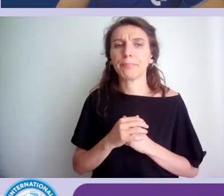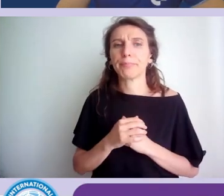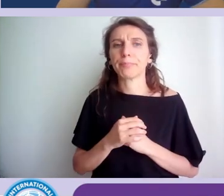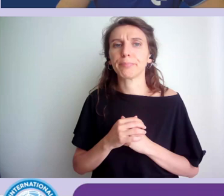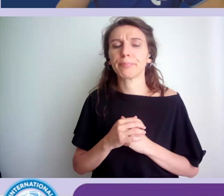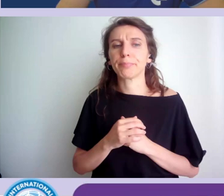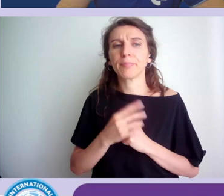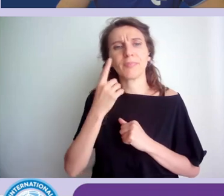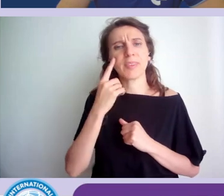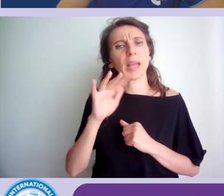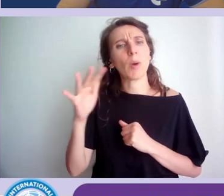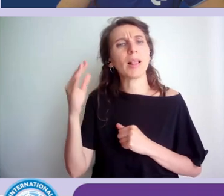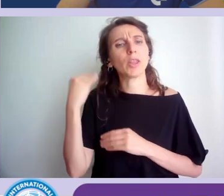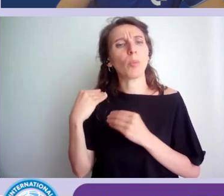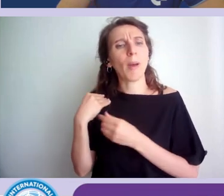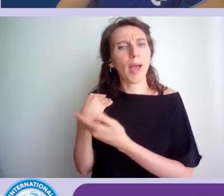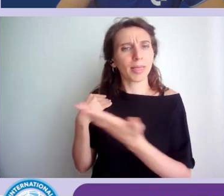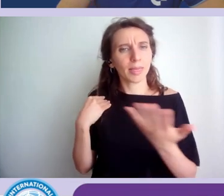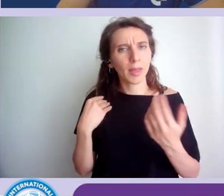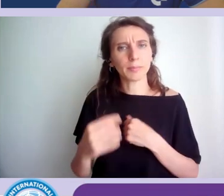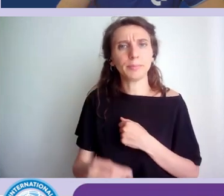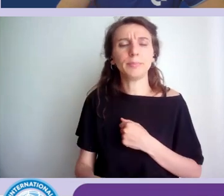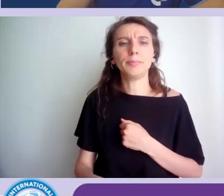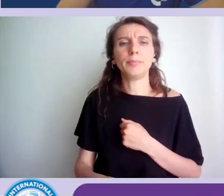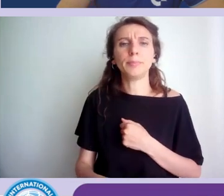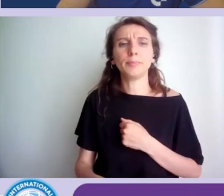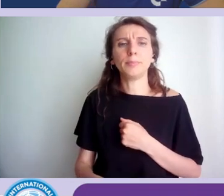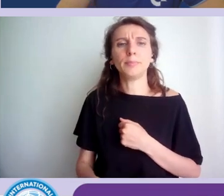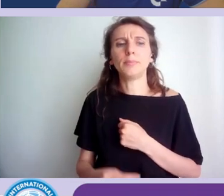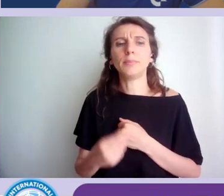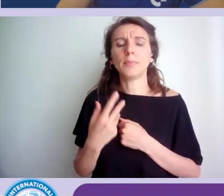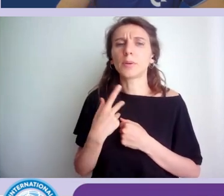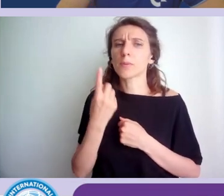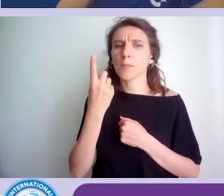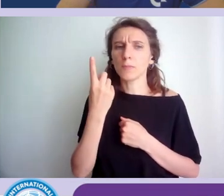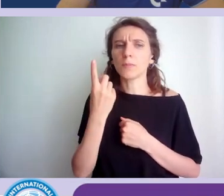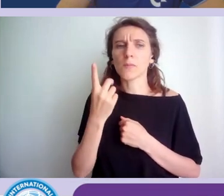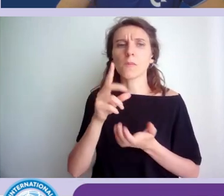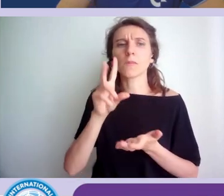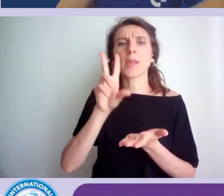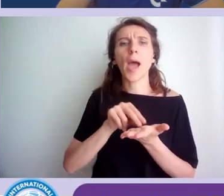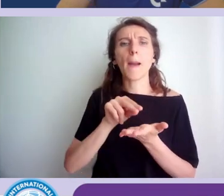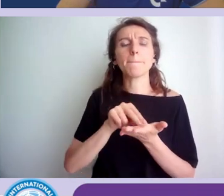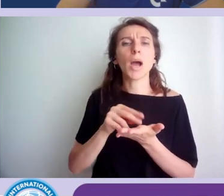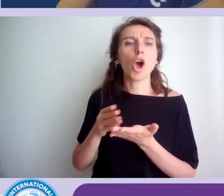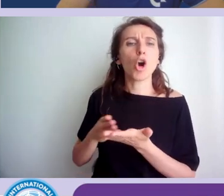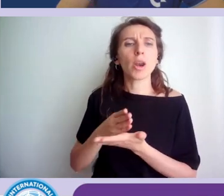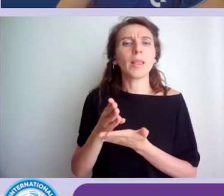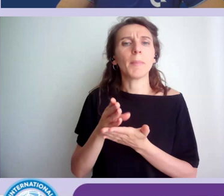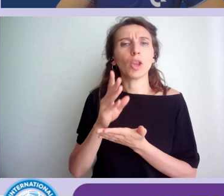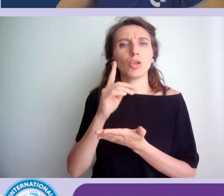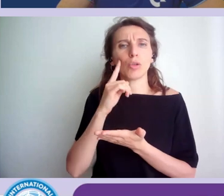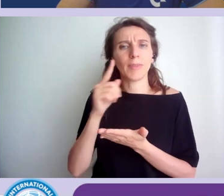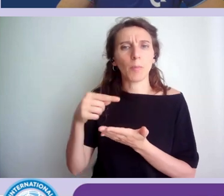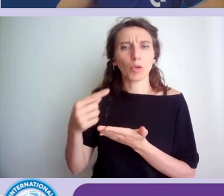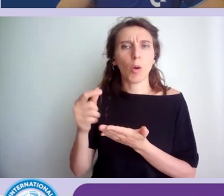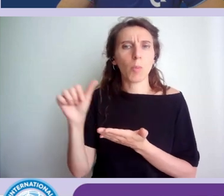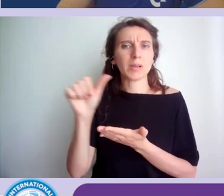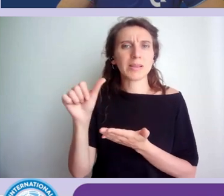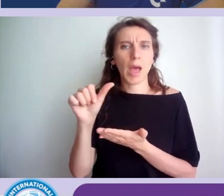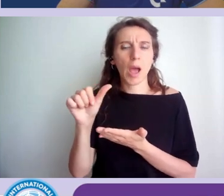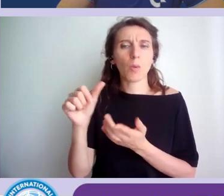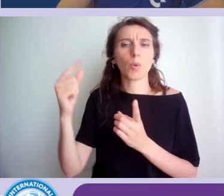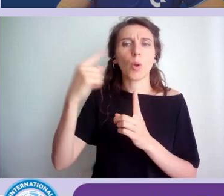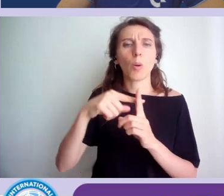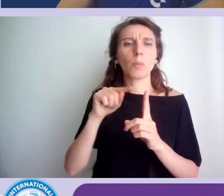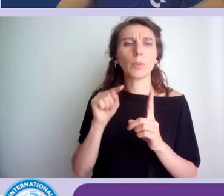altre domande a cui rispondere Allora poi ce n'è una sulle app dell'orientamento Ma la pongo dopo a Sauro